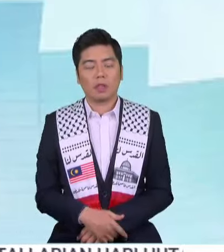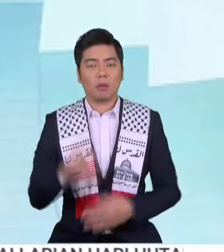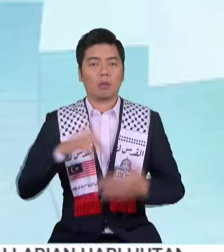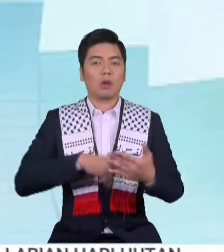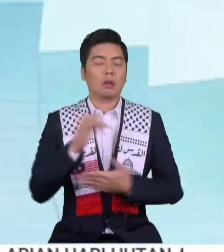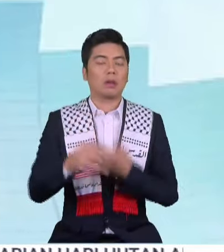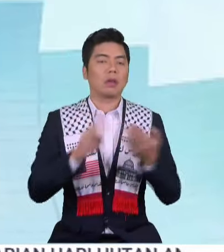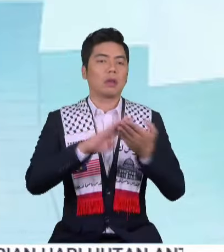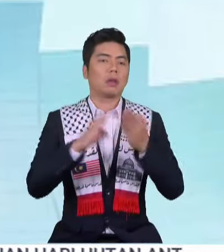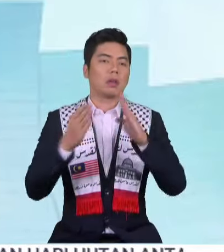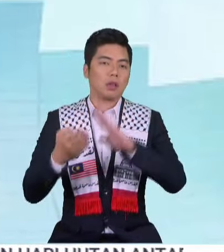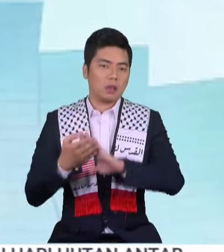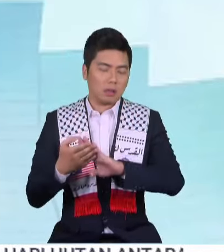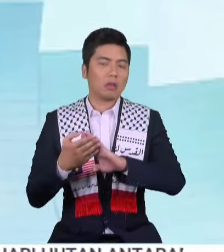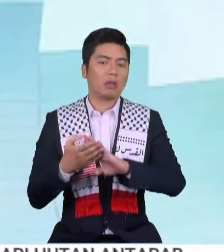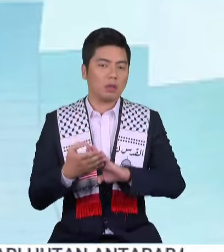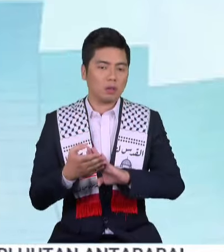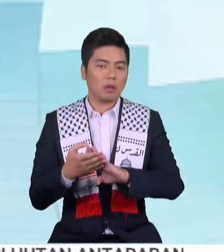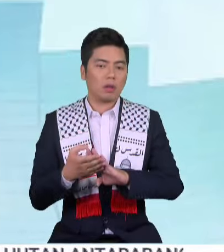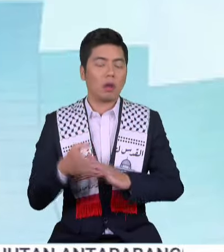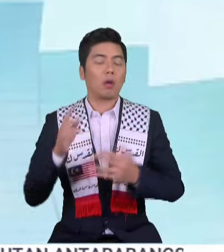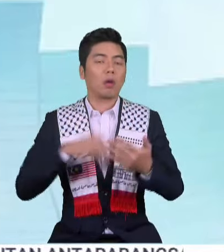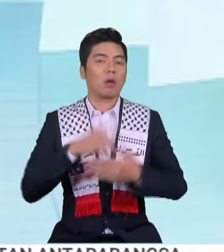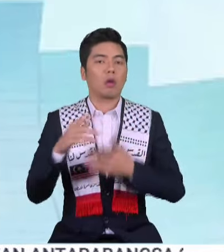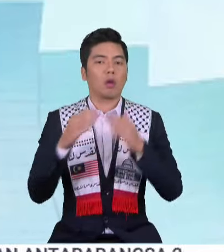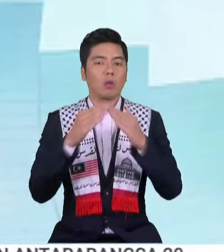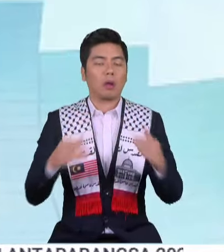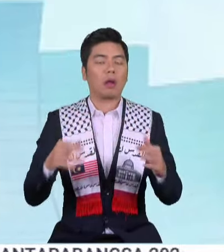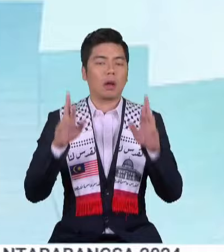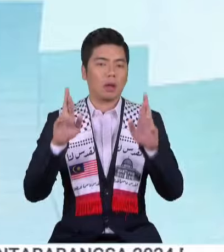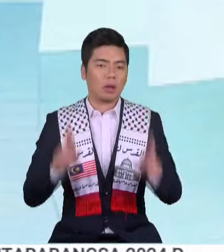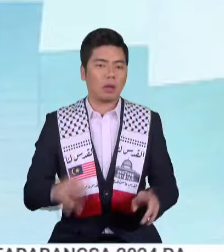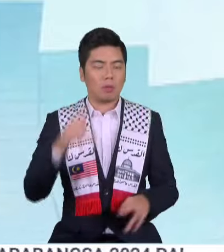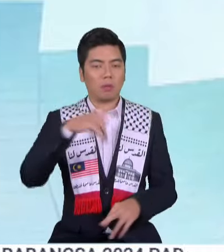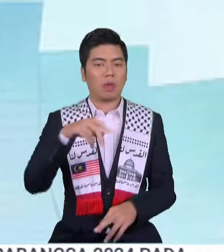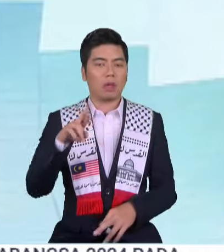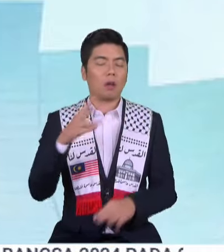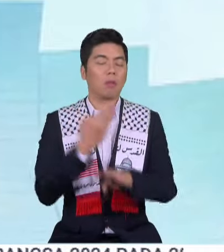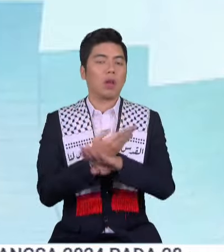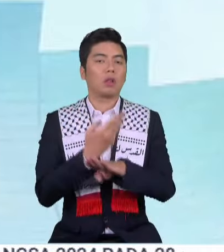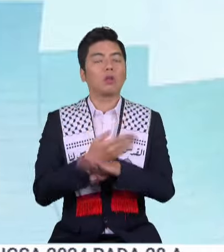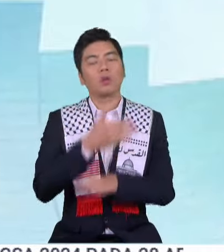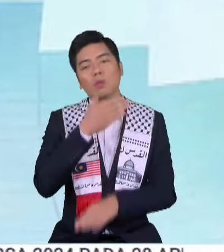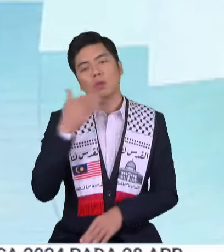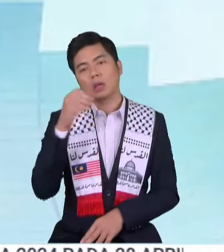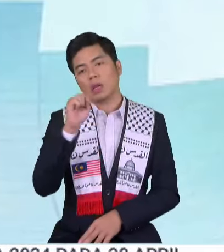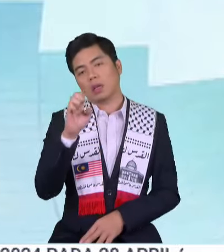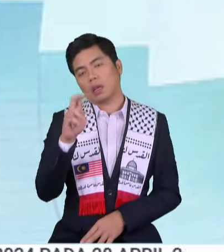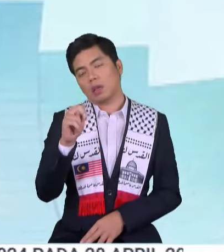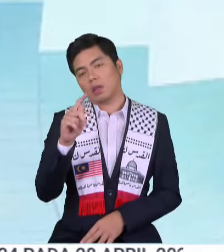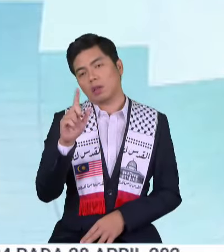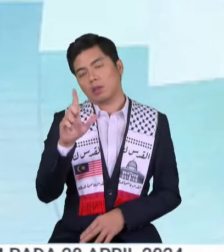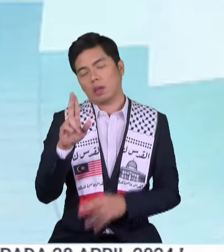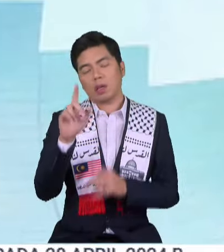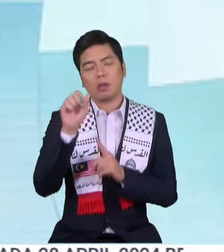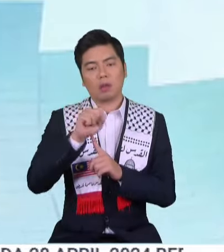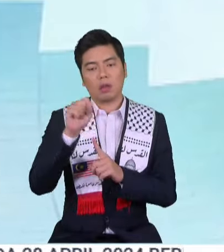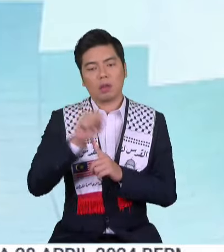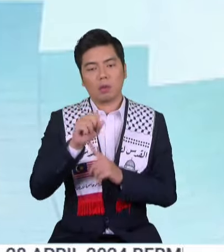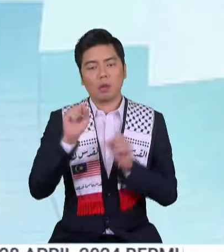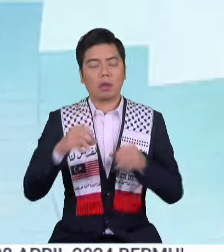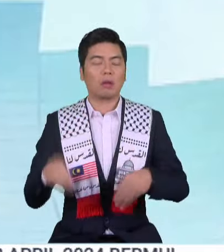Projek Community Hub yang dilancarkan di Program Perumahan Rakyat PPR Batu Muda Sentul bakal memberi manfaat kepada